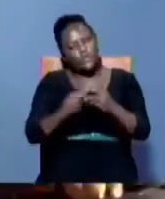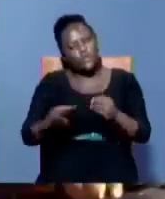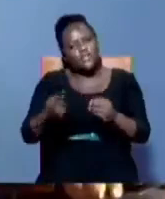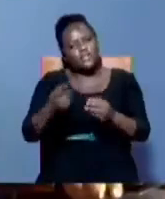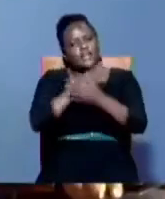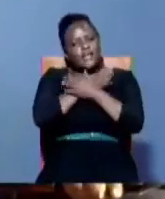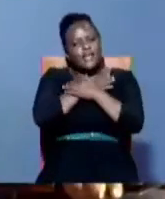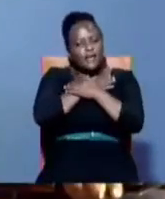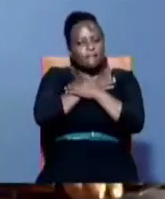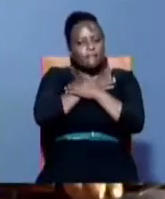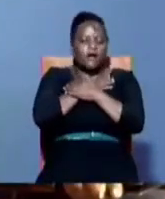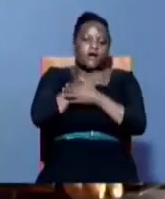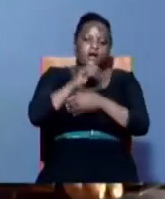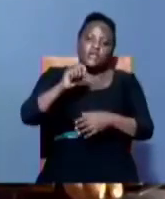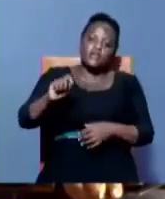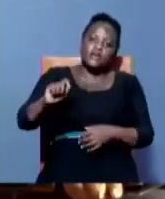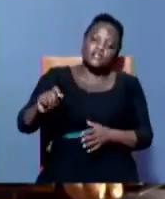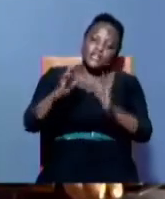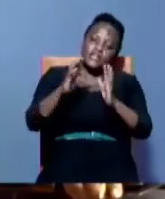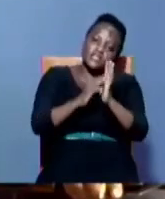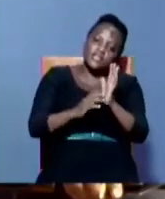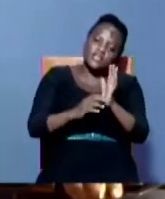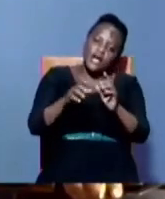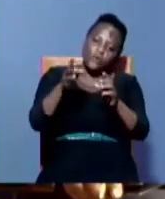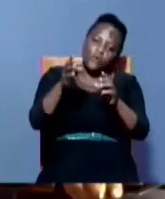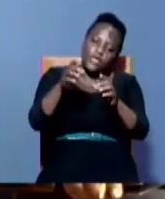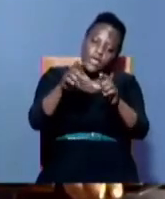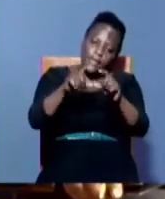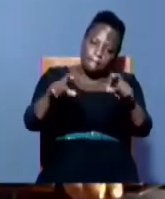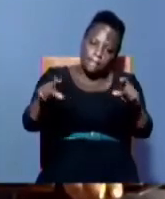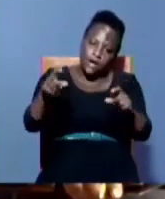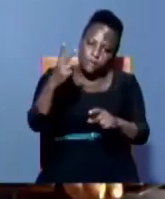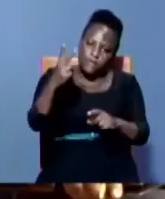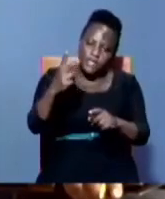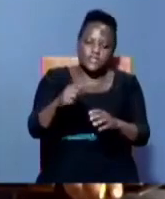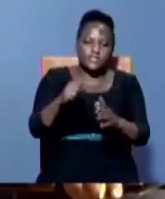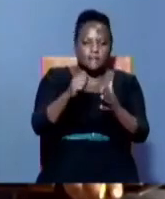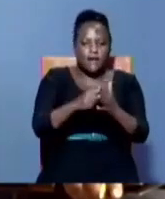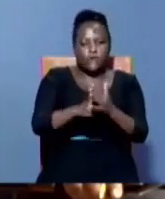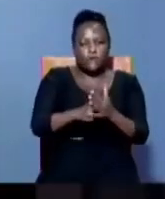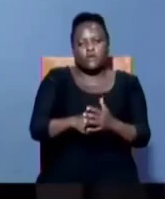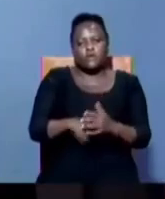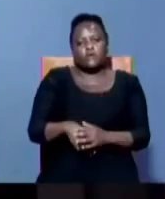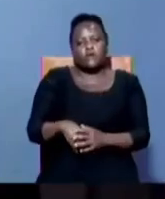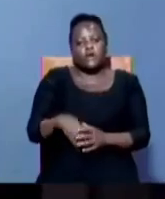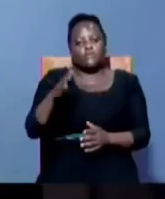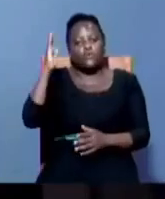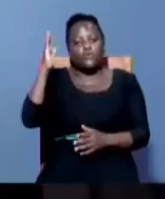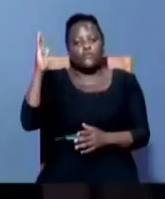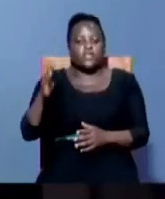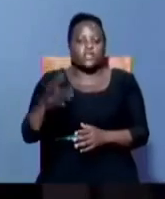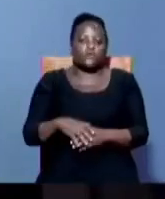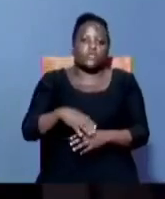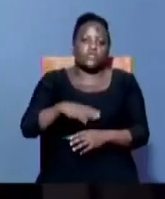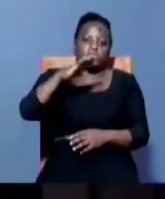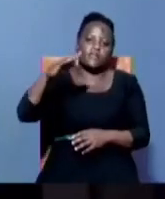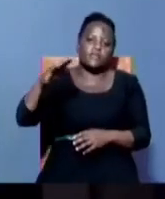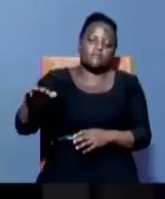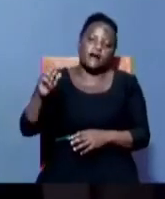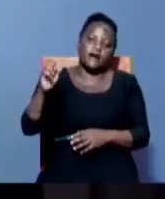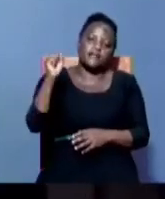hicho hicho kilichoandika sheria kwenye mbao mbili za mawe alipohutubia siku ile juu ya mlima Sinai. Hapa kuna vidole